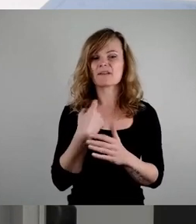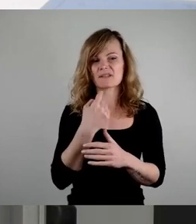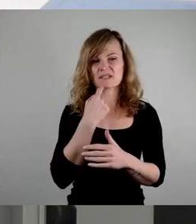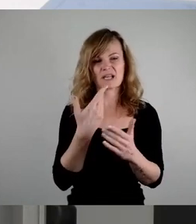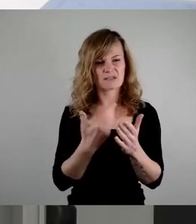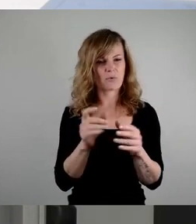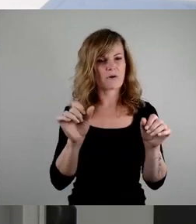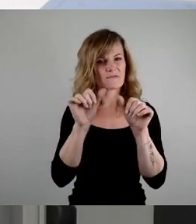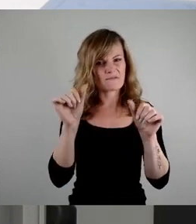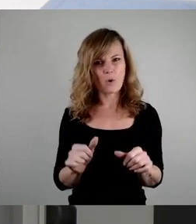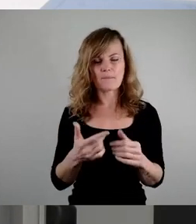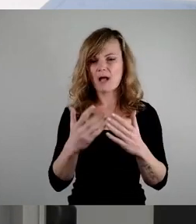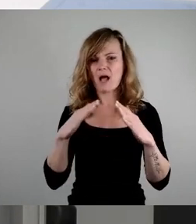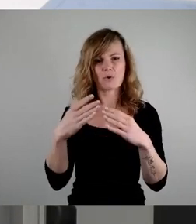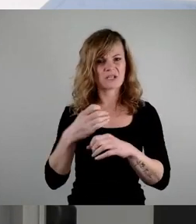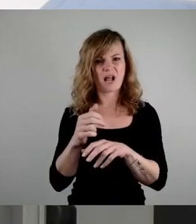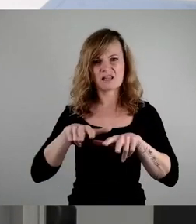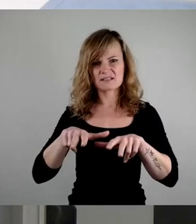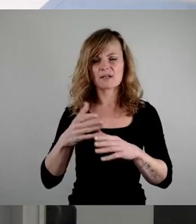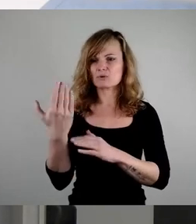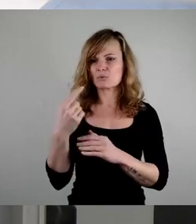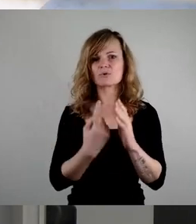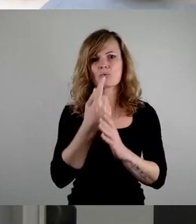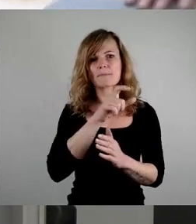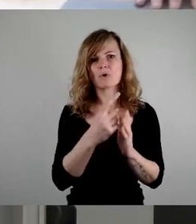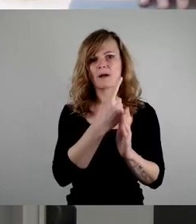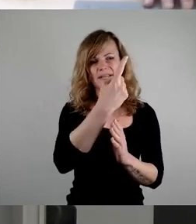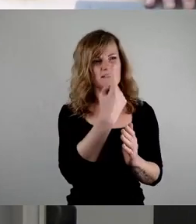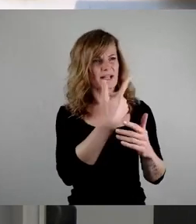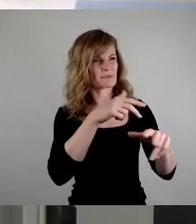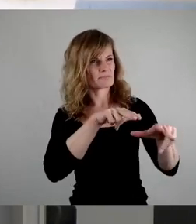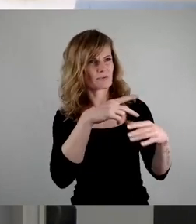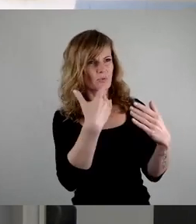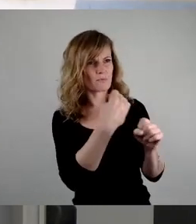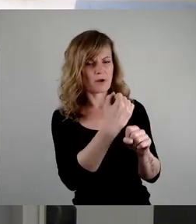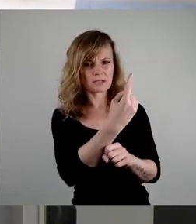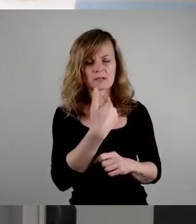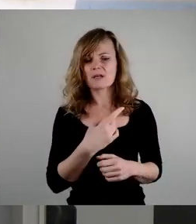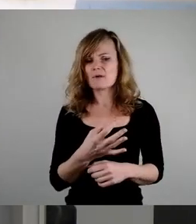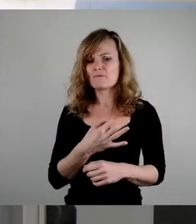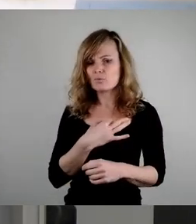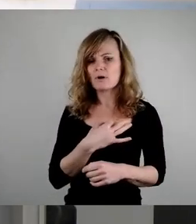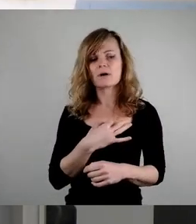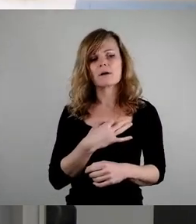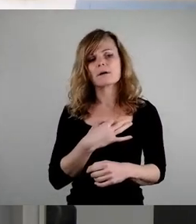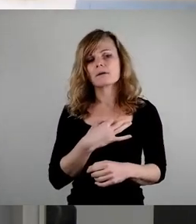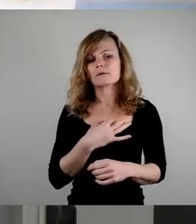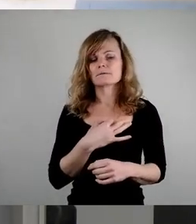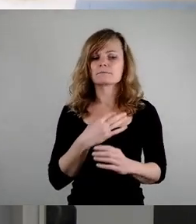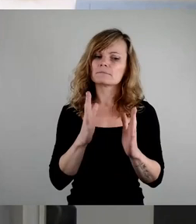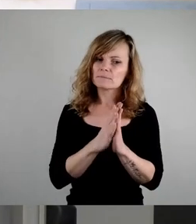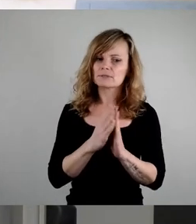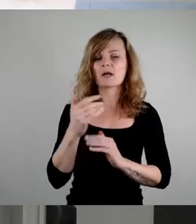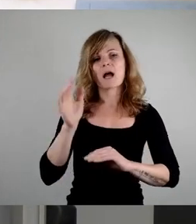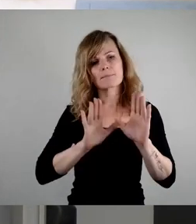Weise, wie ihr Haushalt durch den Oberbürgermeister gemacht wird und dass das letztendlich uns gegenüber bitte zur Abstimmung gegeben wird.